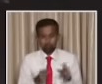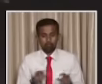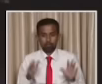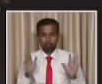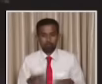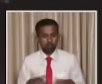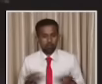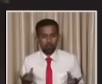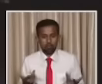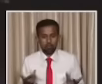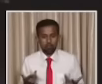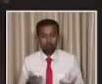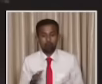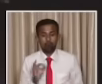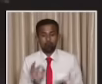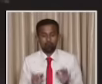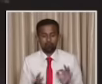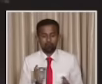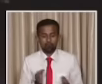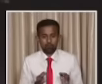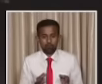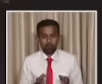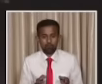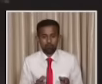කියලා. ඒ නිසා අද වතු